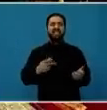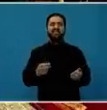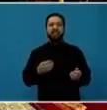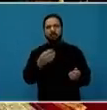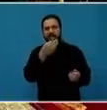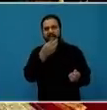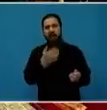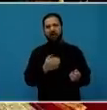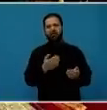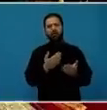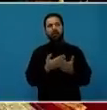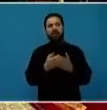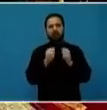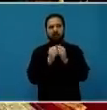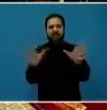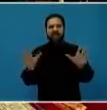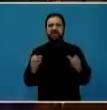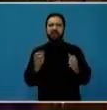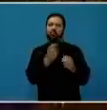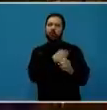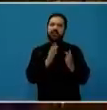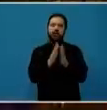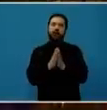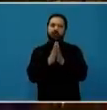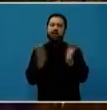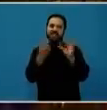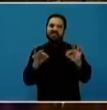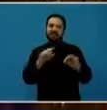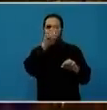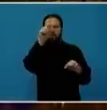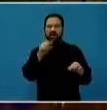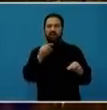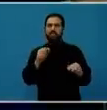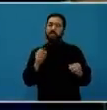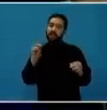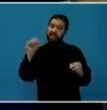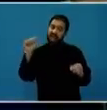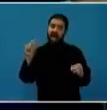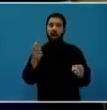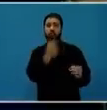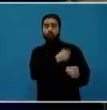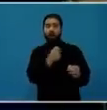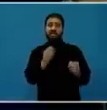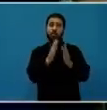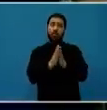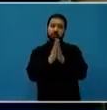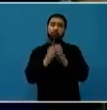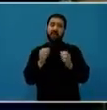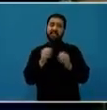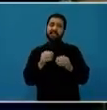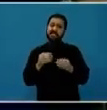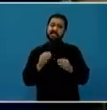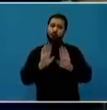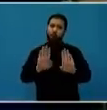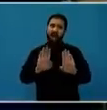Poate rugăciunea să anuleze efectele negative ale unui blestem? Poate rugăciunea să anuleze efectele negative ale blestemului, de